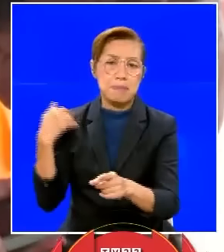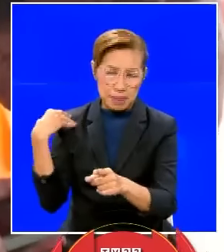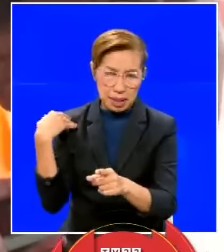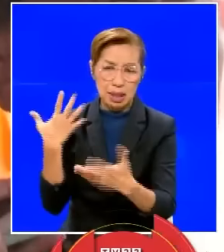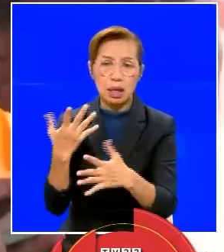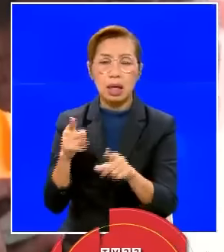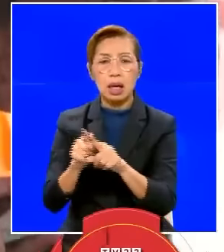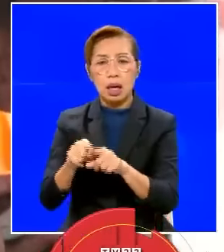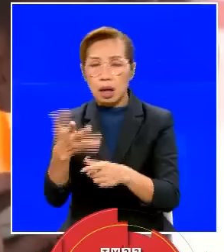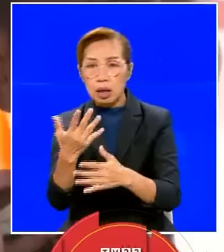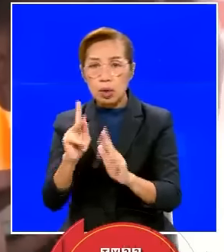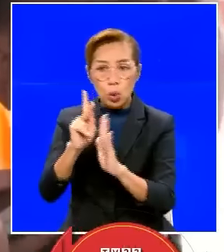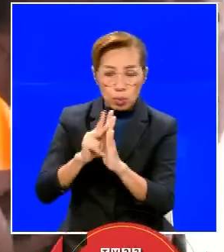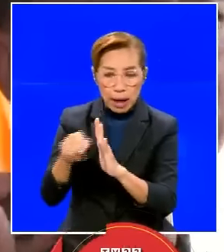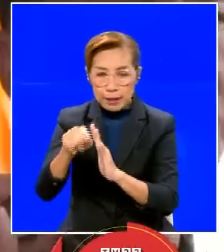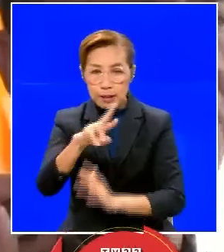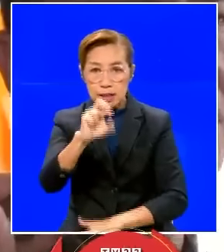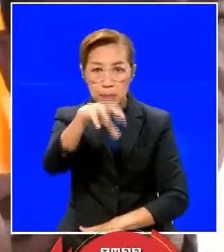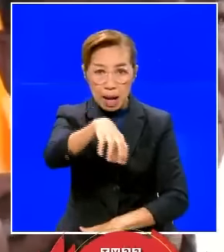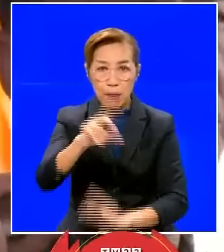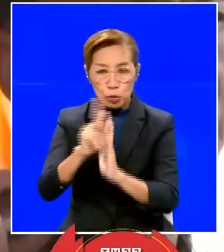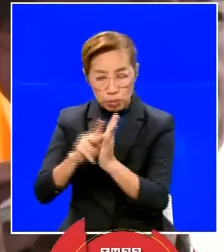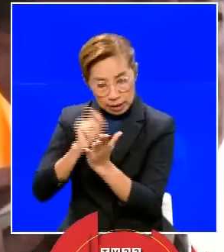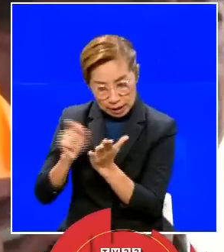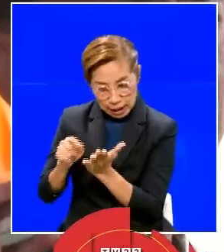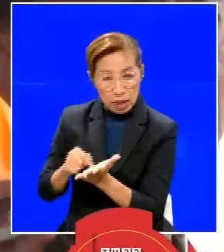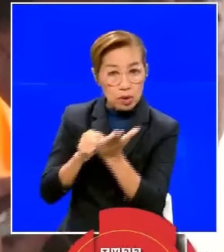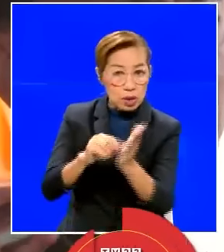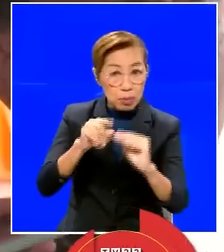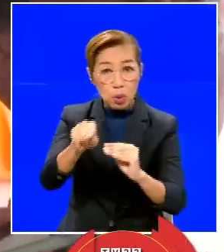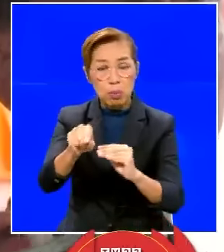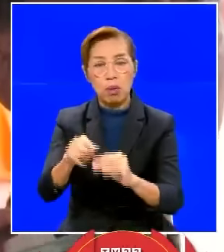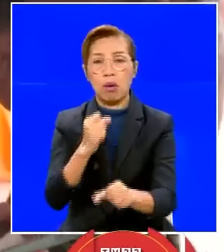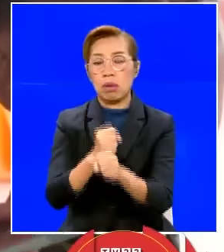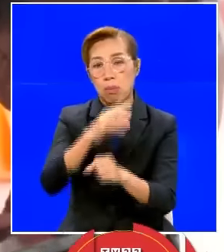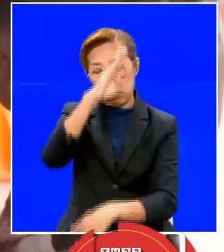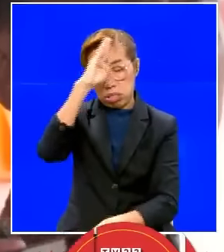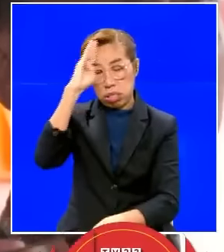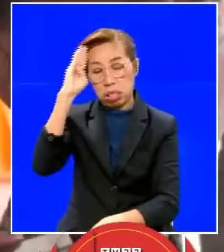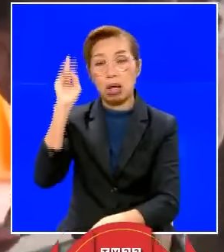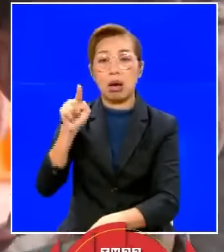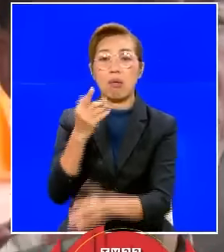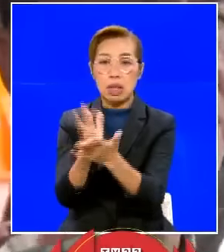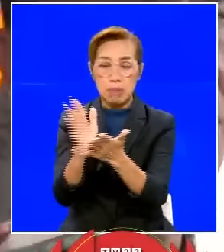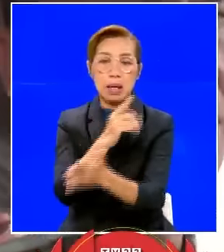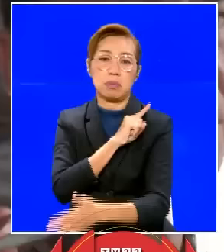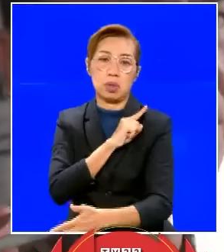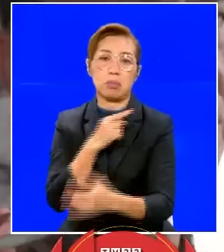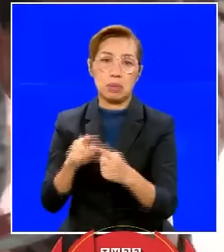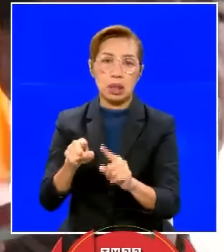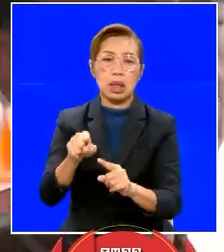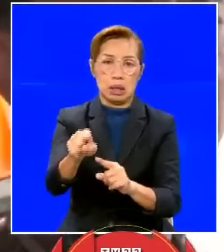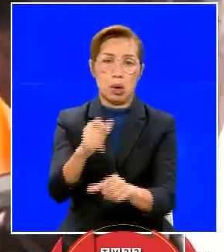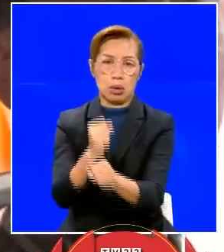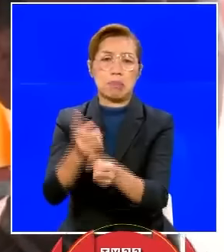กฎหมายที่จะเสนอเข้าไปที่สภาอีกงานก็ล้นก็คือแบ่งงานกันทำ ครับ เขาก็บอกว่าจริงๆมือกฎหมายดีๆเขามีแต่งานมันก็เยอ